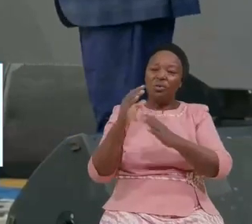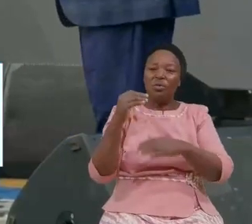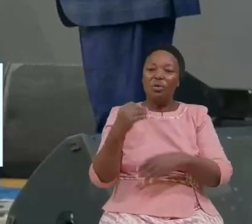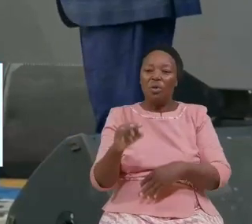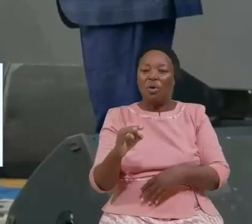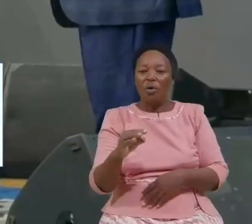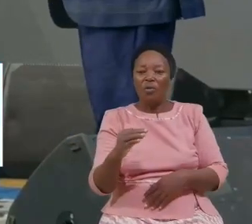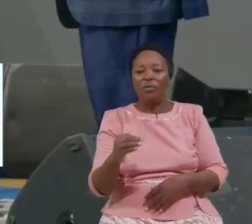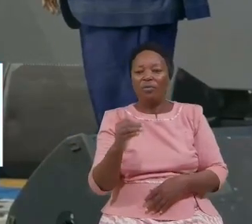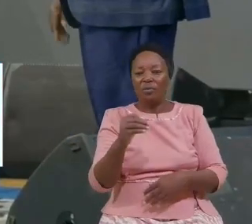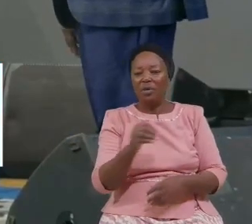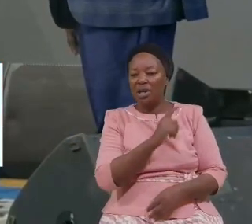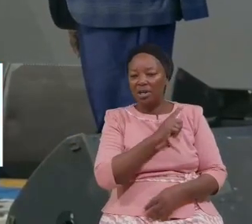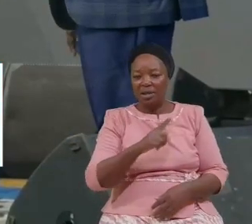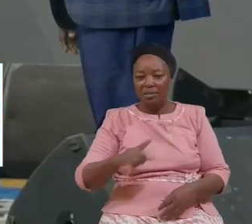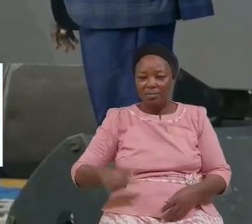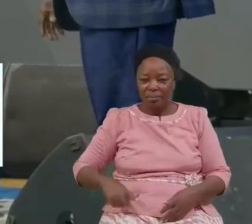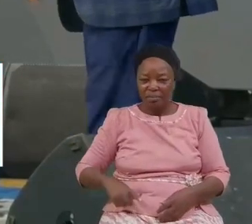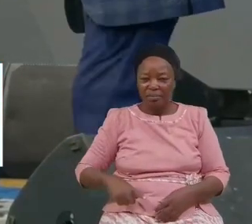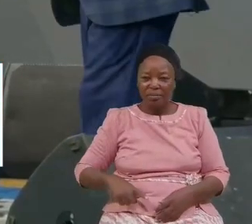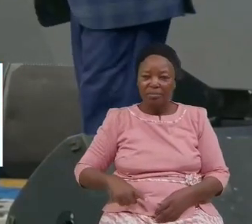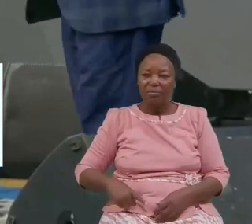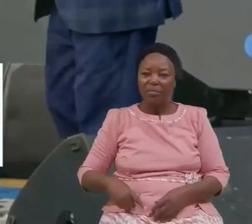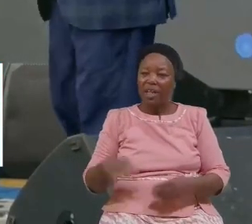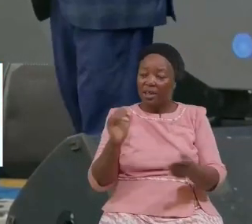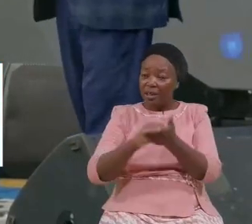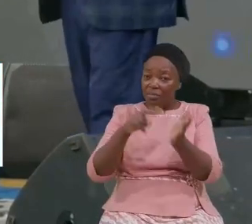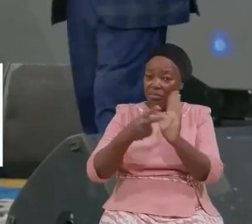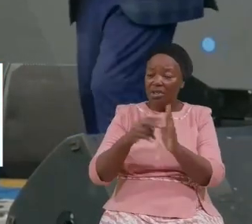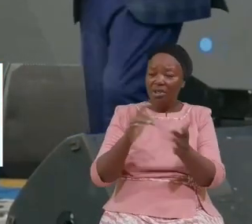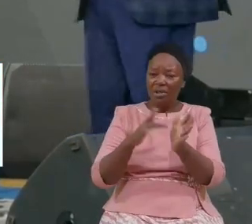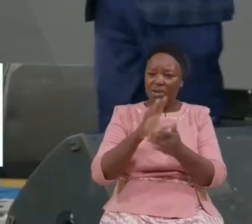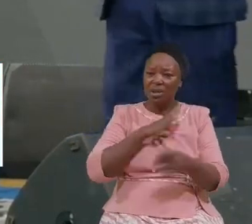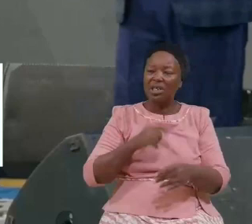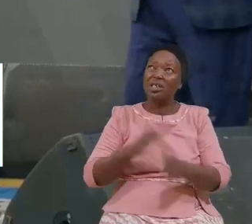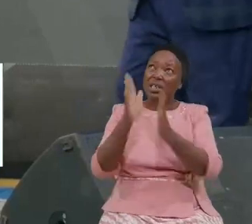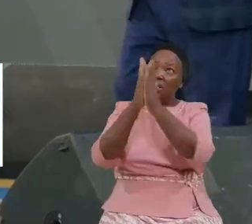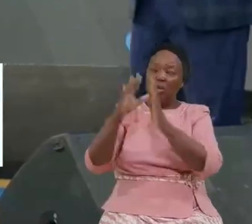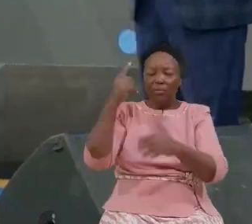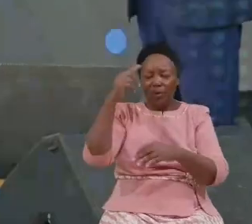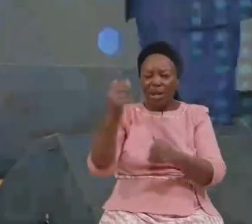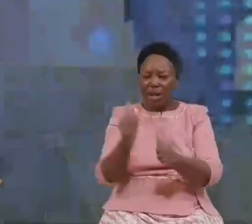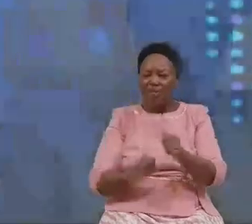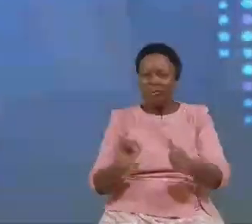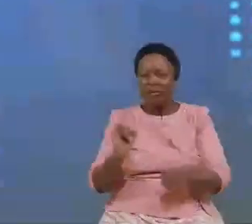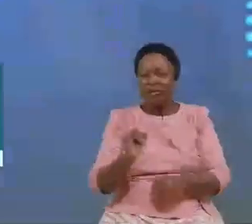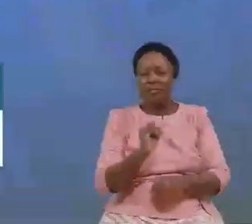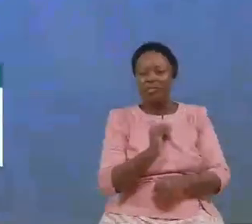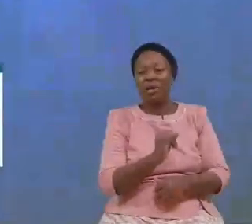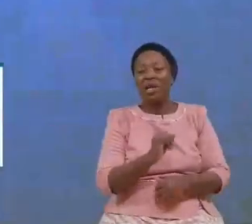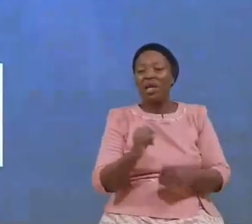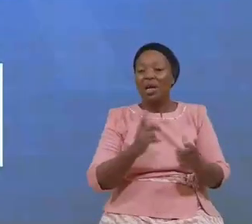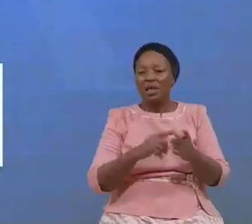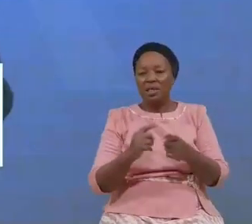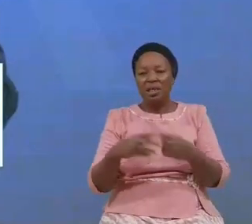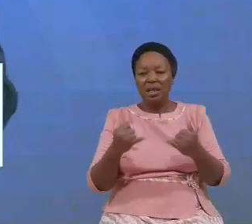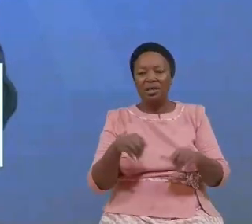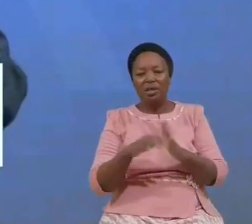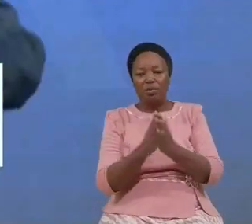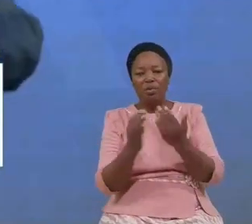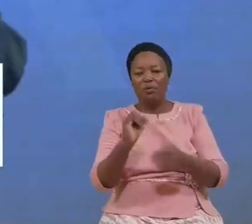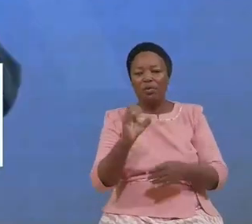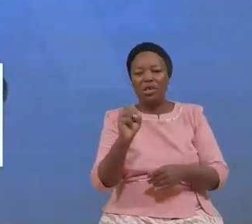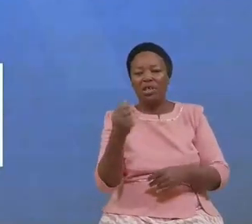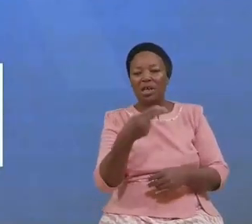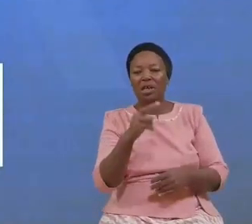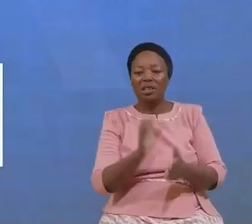l'intercesseur pas impartial pour chaque individu en désaïe chapitre 53 lisons le verset